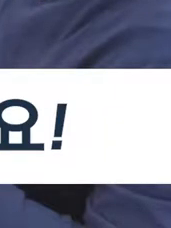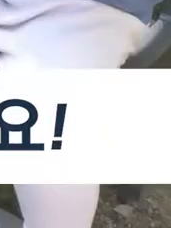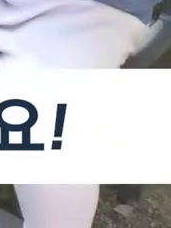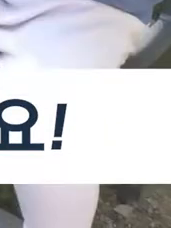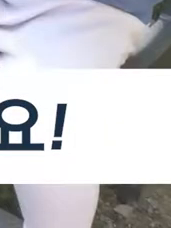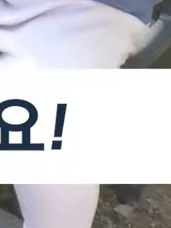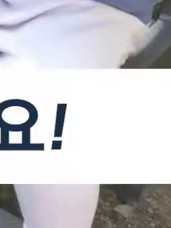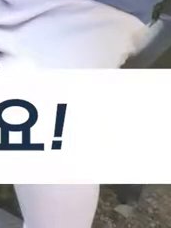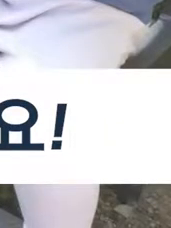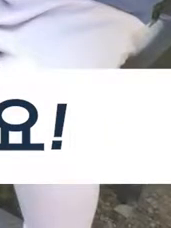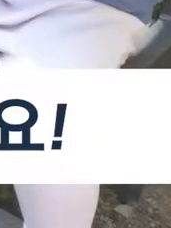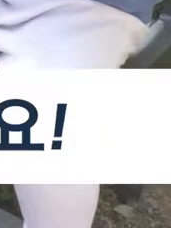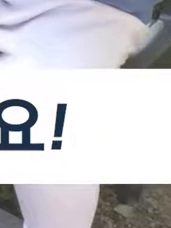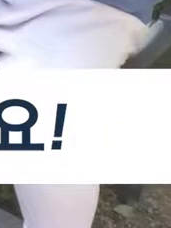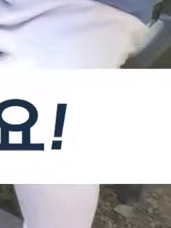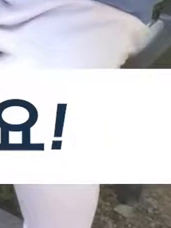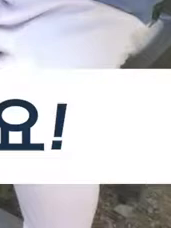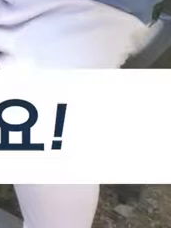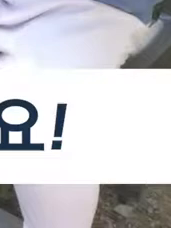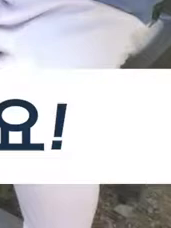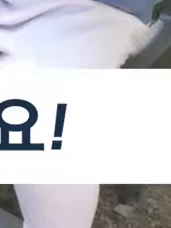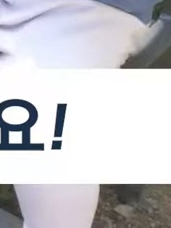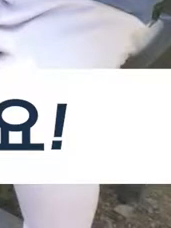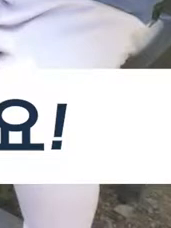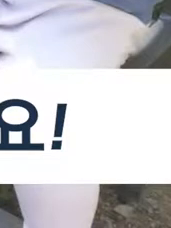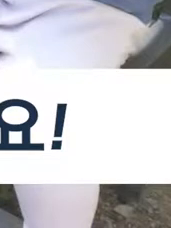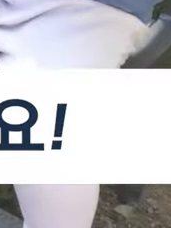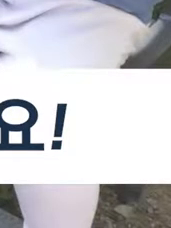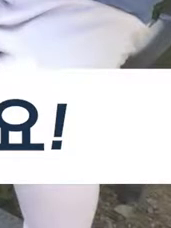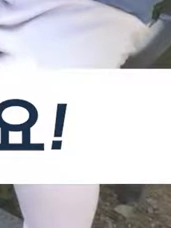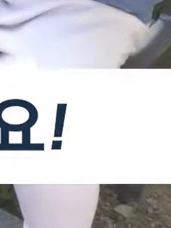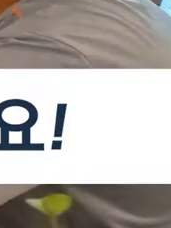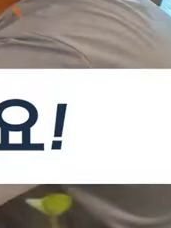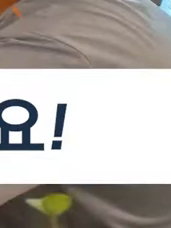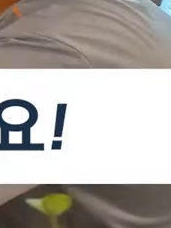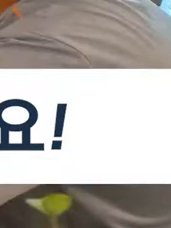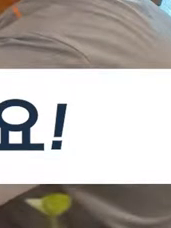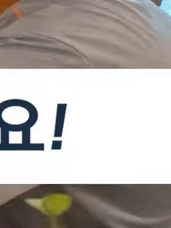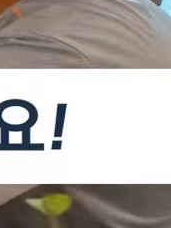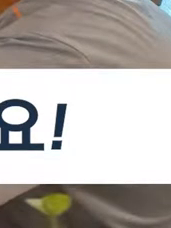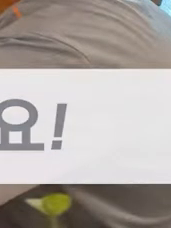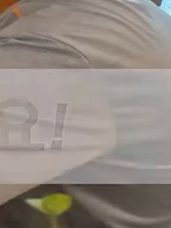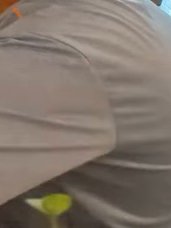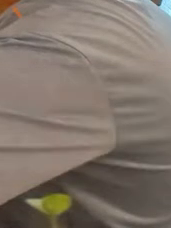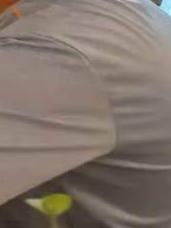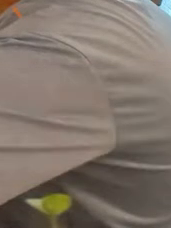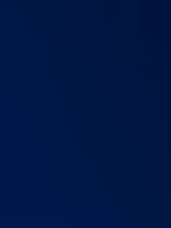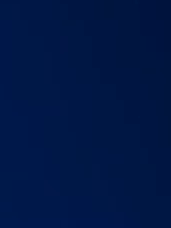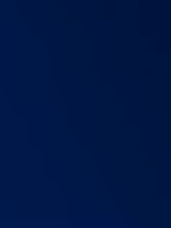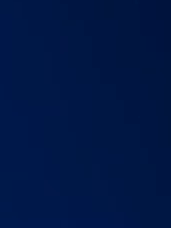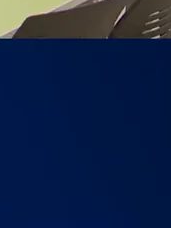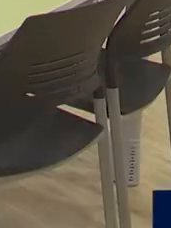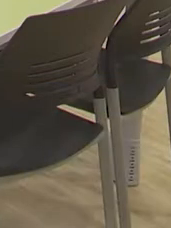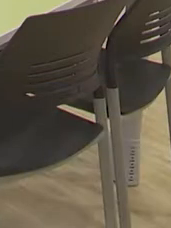강서구가 오는 6월 24일까지 2022 동단위 주민 모임 형성 사업 공모를 시작합니다.